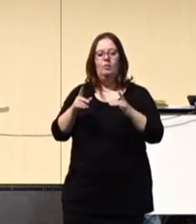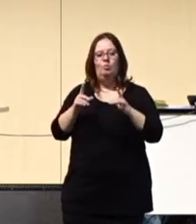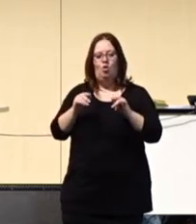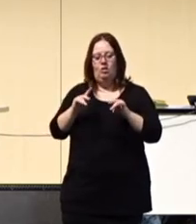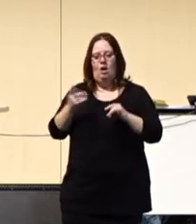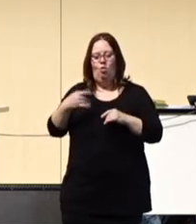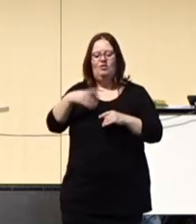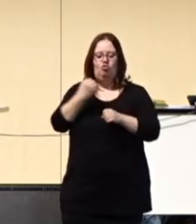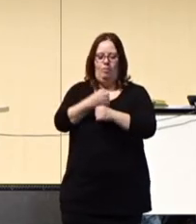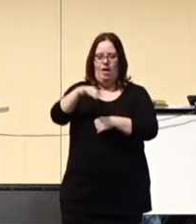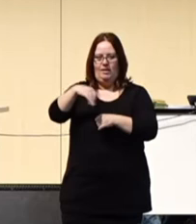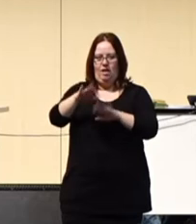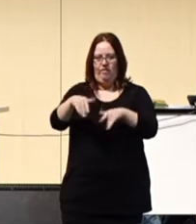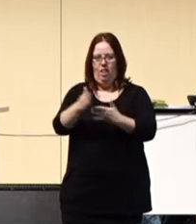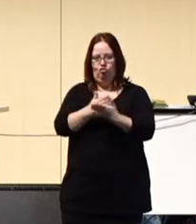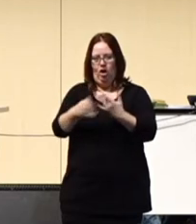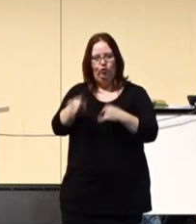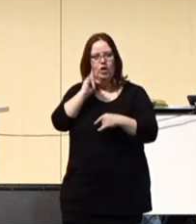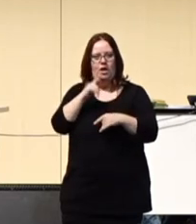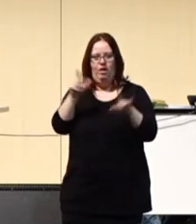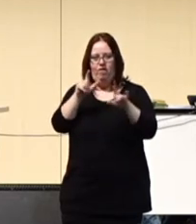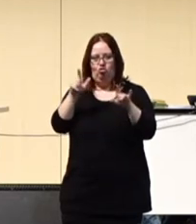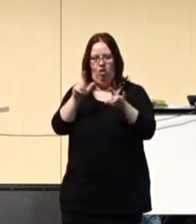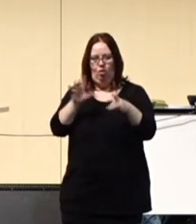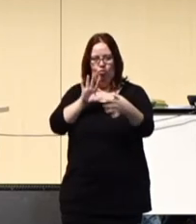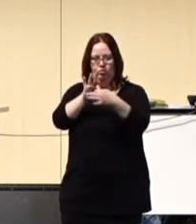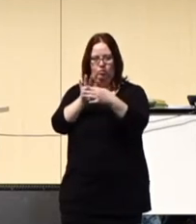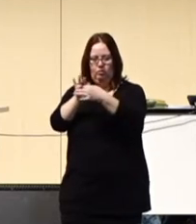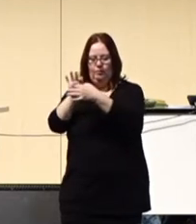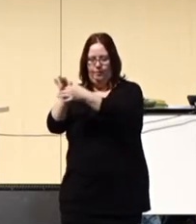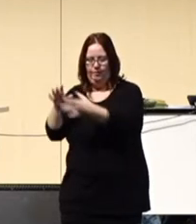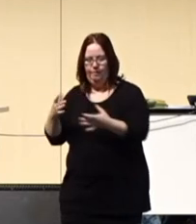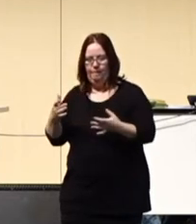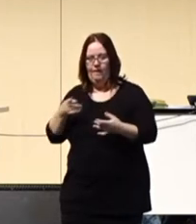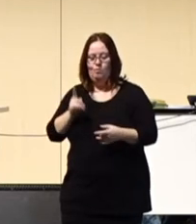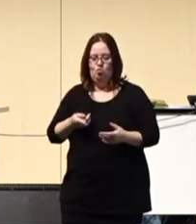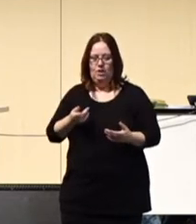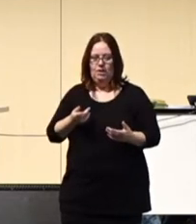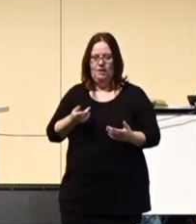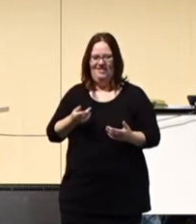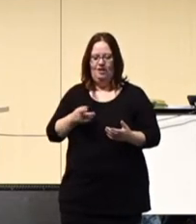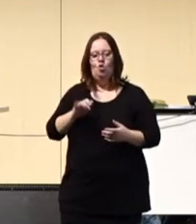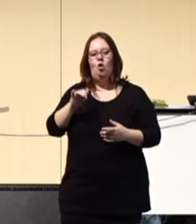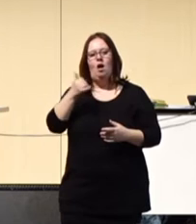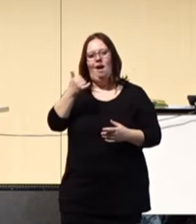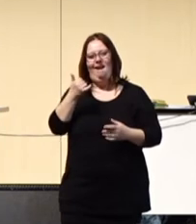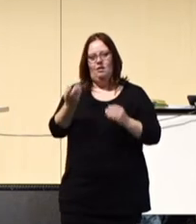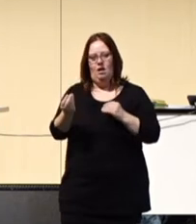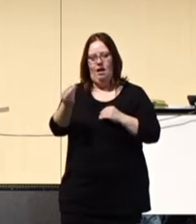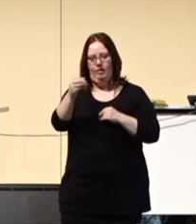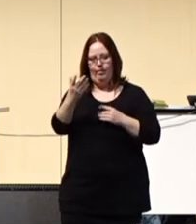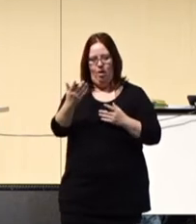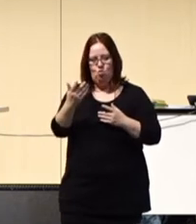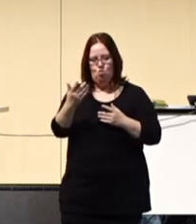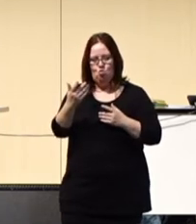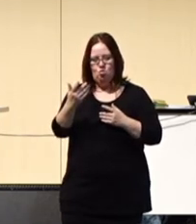der Einzelfallentscheidung zu jeder Versammlung eine Rechnung. Vielleicht nur eine Anmerkung, die jetzt so ein